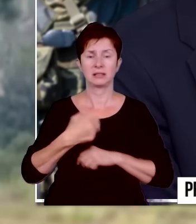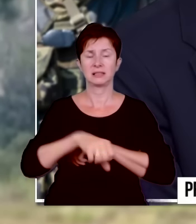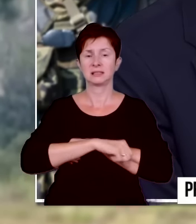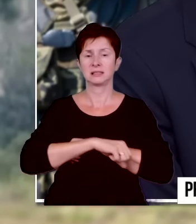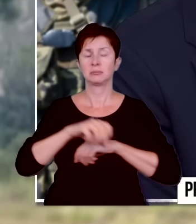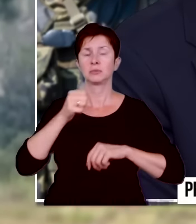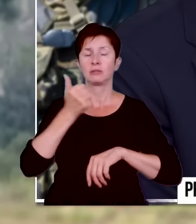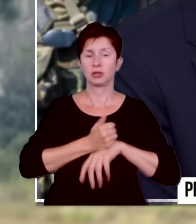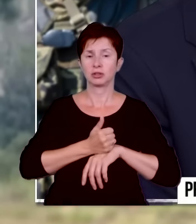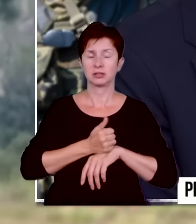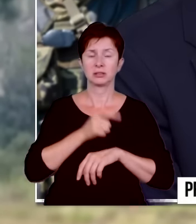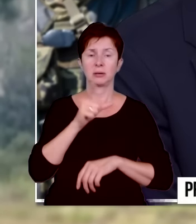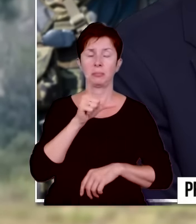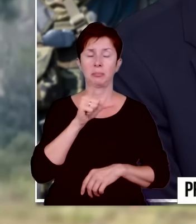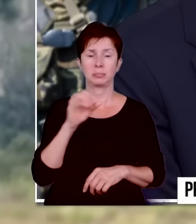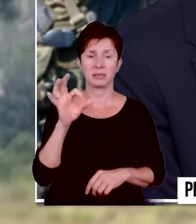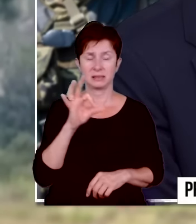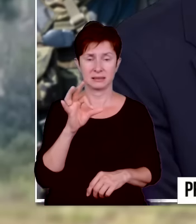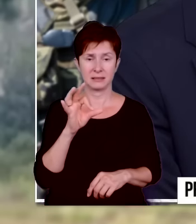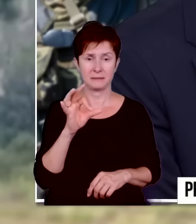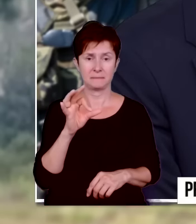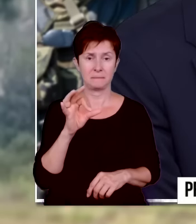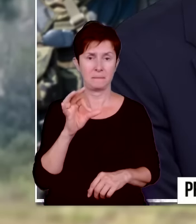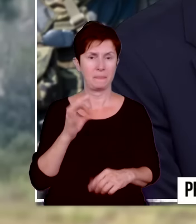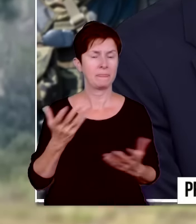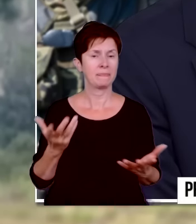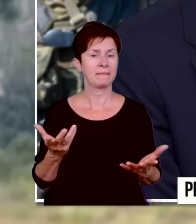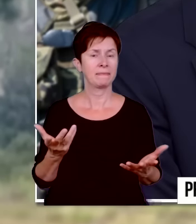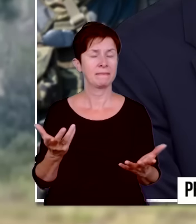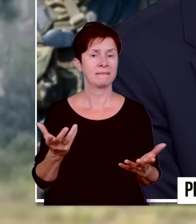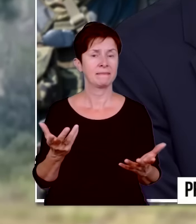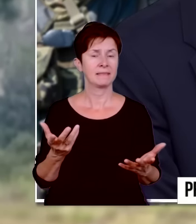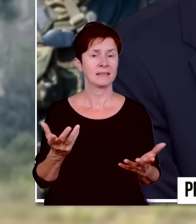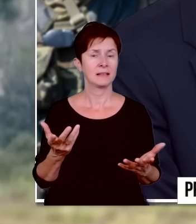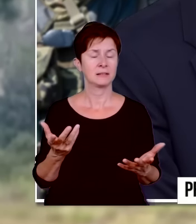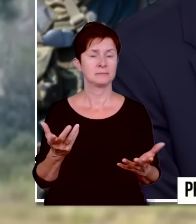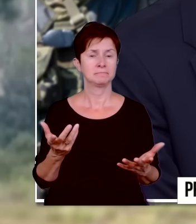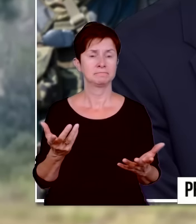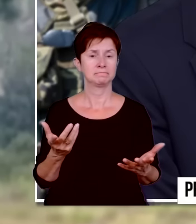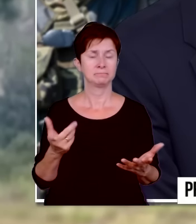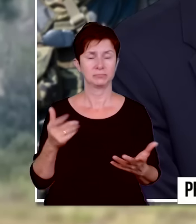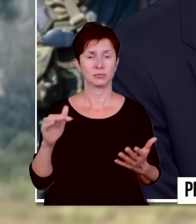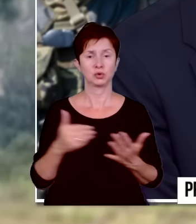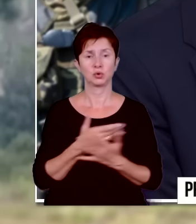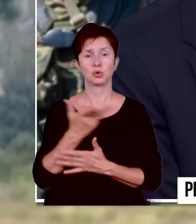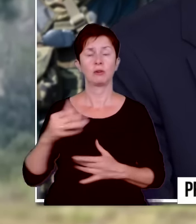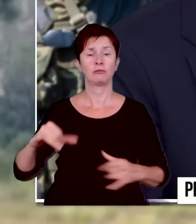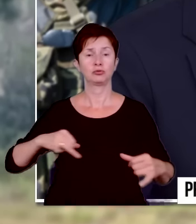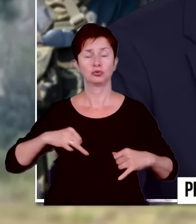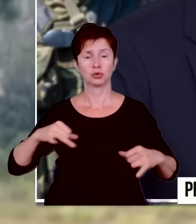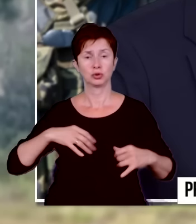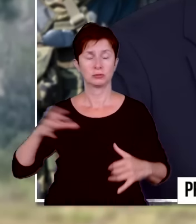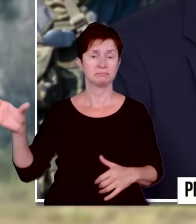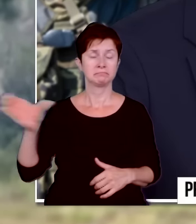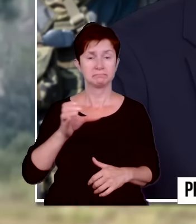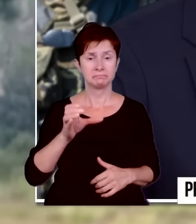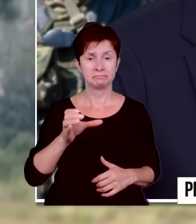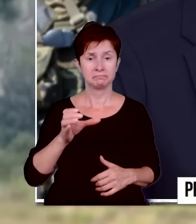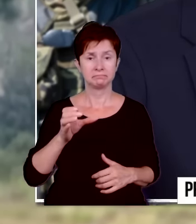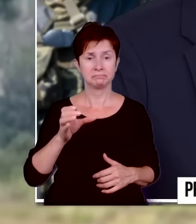Prawo i Sprawiedliwość kiedy ten ta ekipa obejmowała swoje rządy to w zasadzie kiedy patrzono na